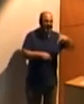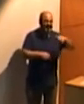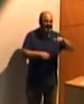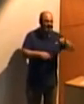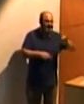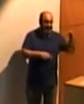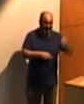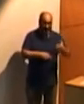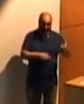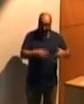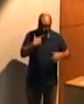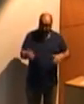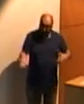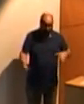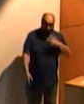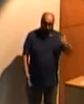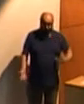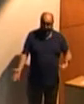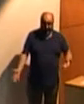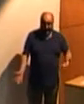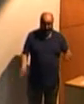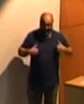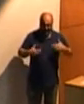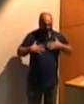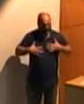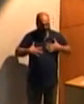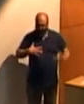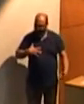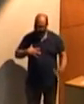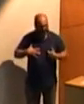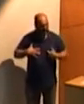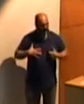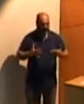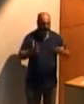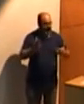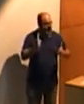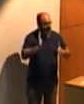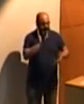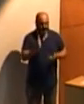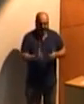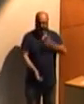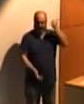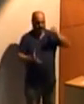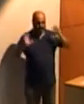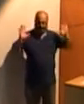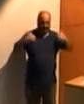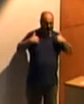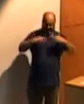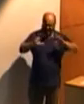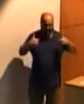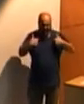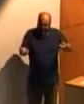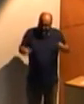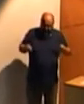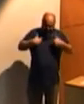l'homme spontanément se manifeste par son autonomie et son indépendance et par ce fait que dans sa conduite elle est maîtresse son